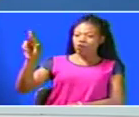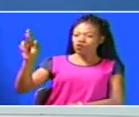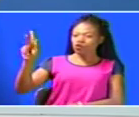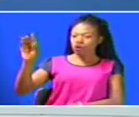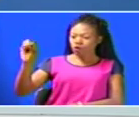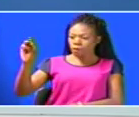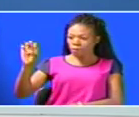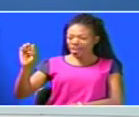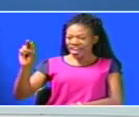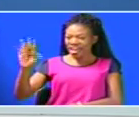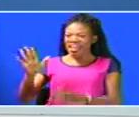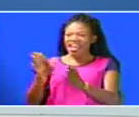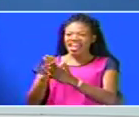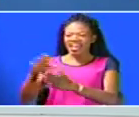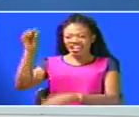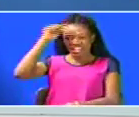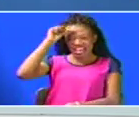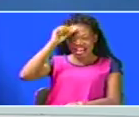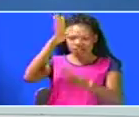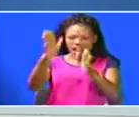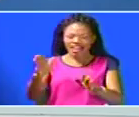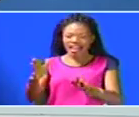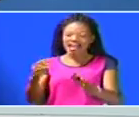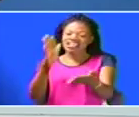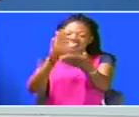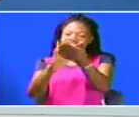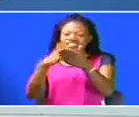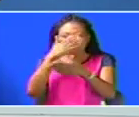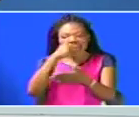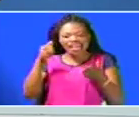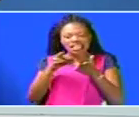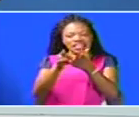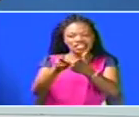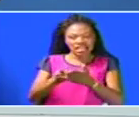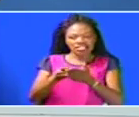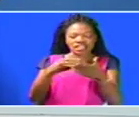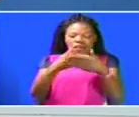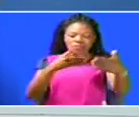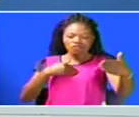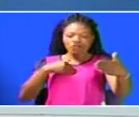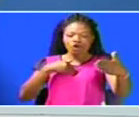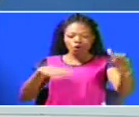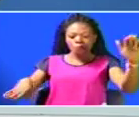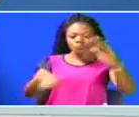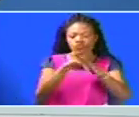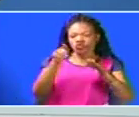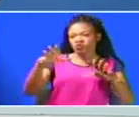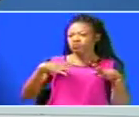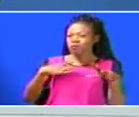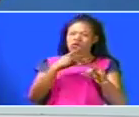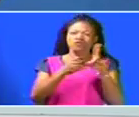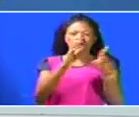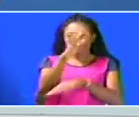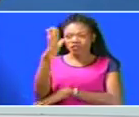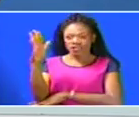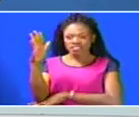aliyekuwa gavana wa Bomet Isaac Ruto, wanapendekeza kuwe na majadiliano kabla ya watu hao kuhamishwa jinsi inavyotaka